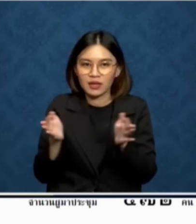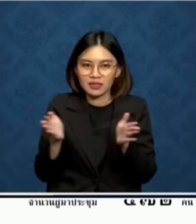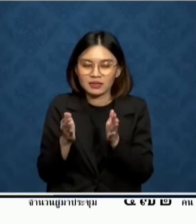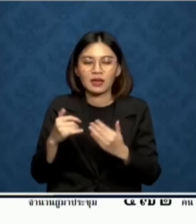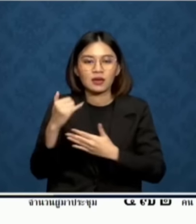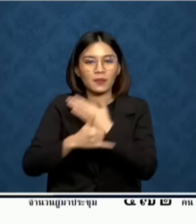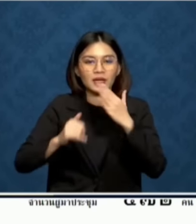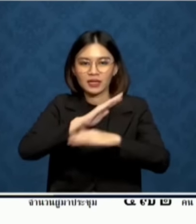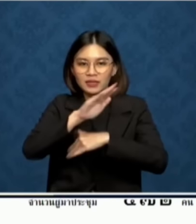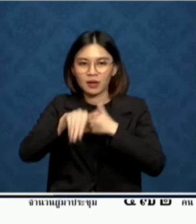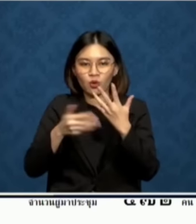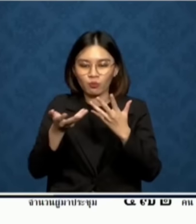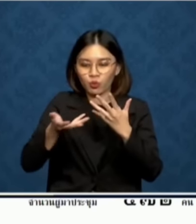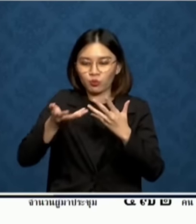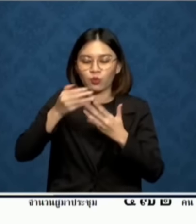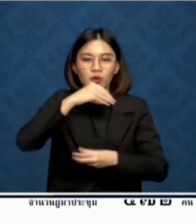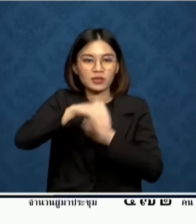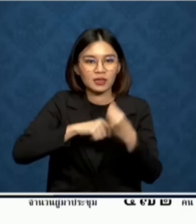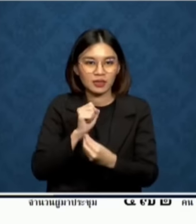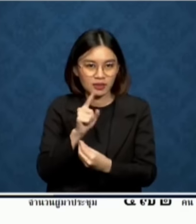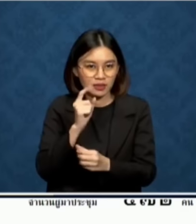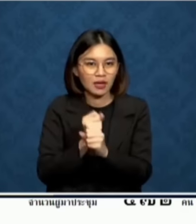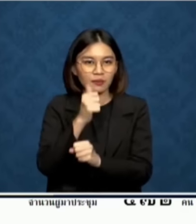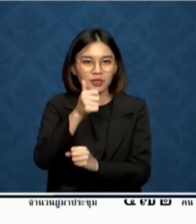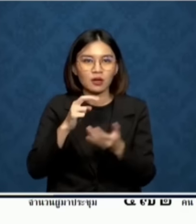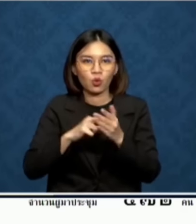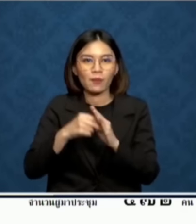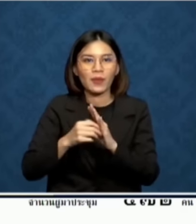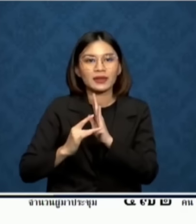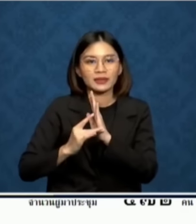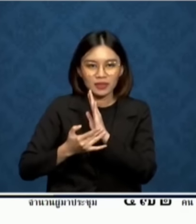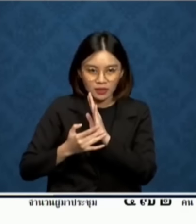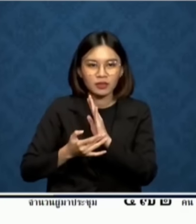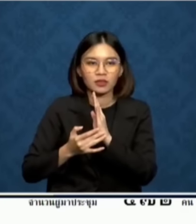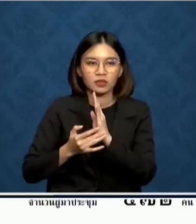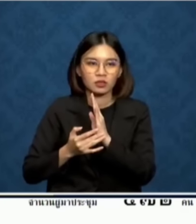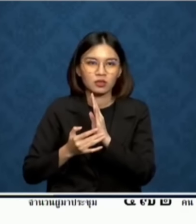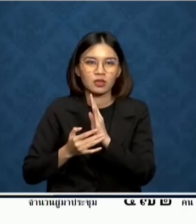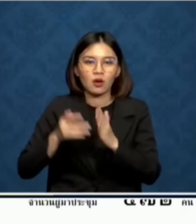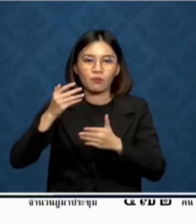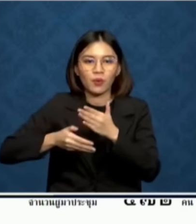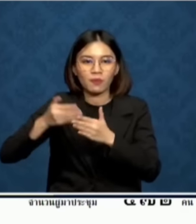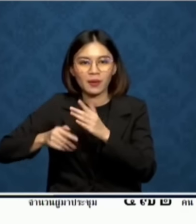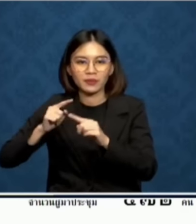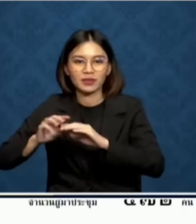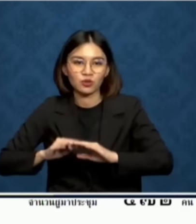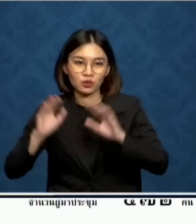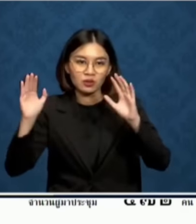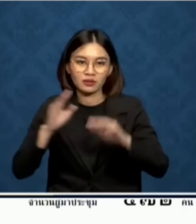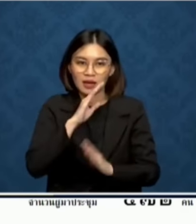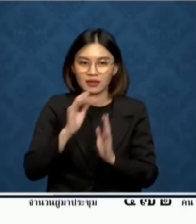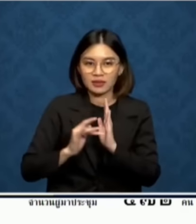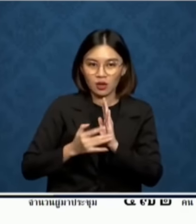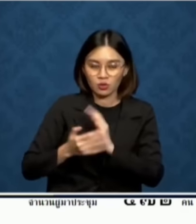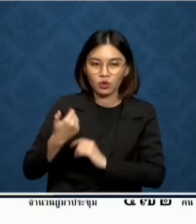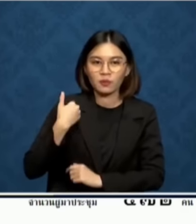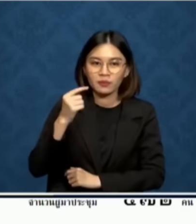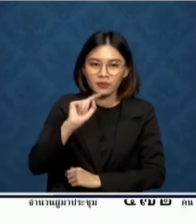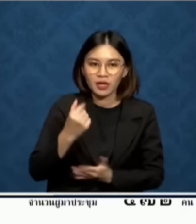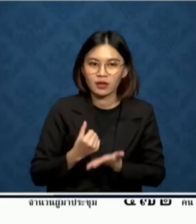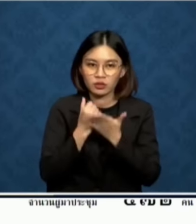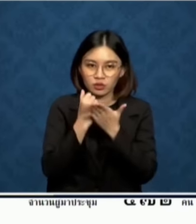กประเทศจะยกระดับเศรษฐกิจได้สร้างโกรธได้ต้องการเทคโนโลยีเพื่อทลายความจำกัดของทรัพยากรถ้ามีเทคโนโลยีไรที่ทำให้